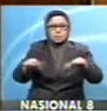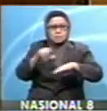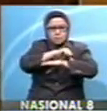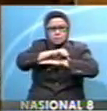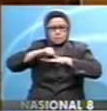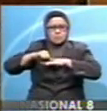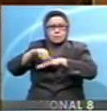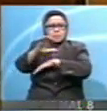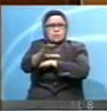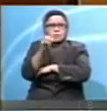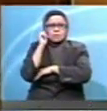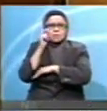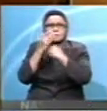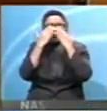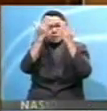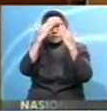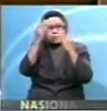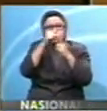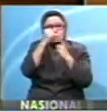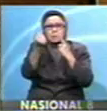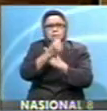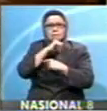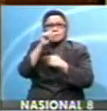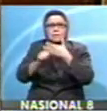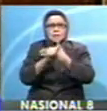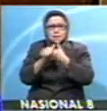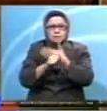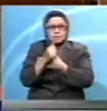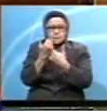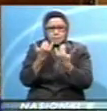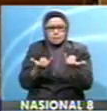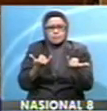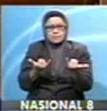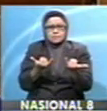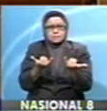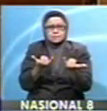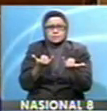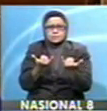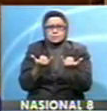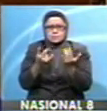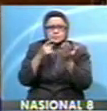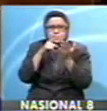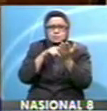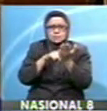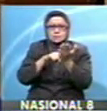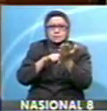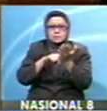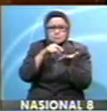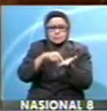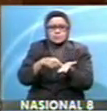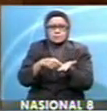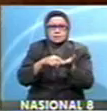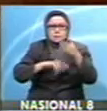Tadi Alhamdulillah keadaan dia tidak membahayakan dan sekarang dalam kawalan